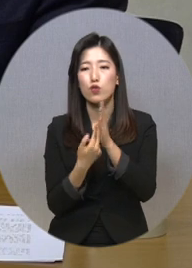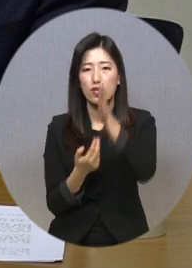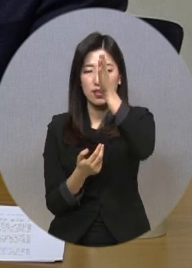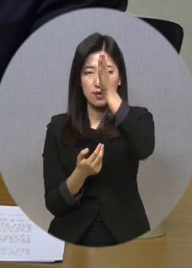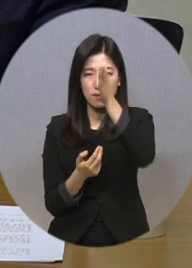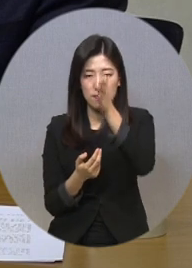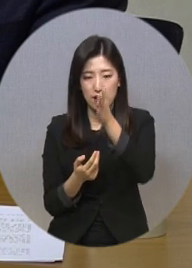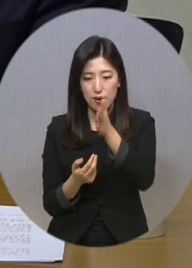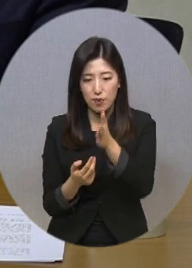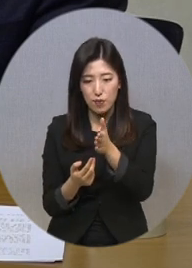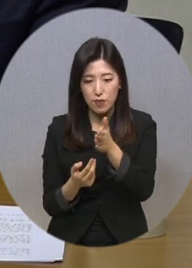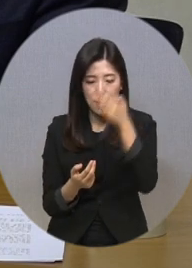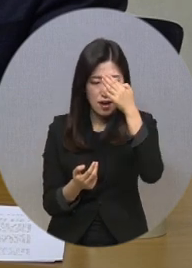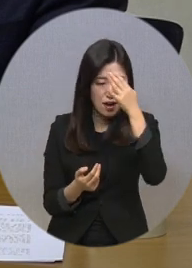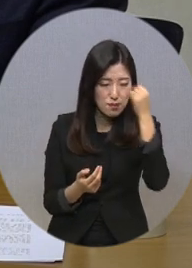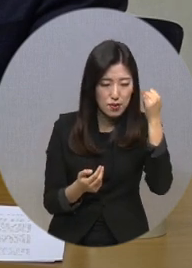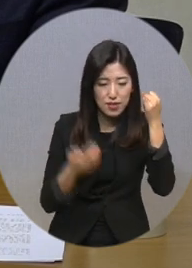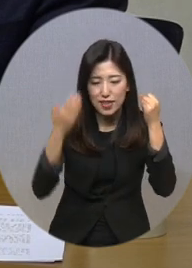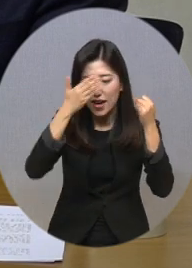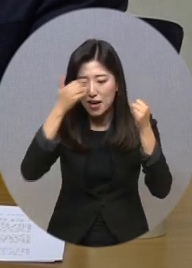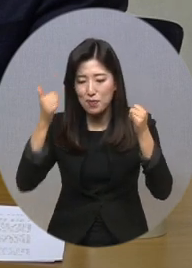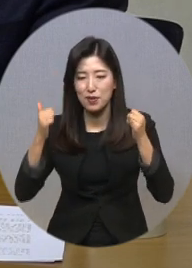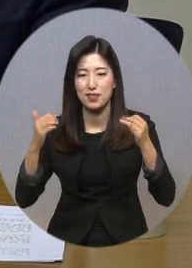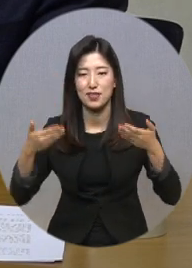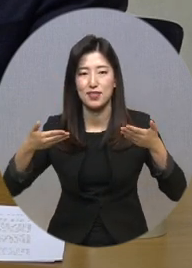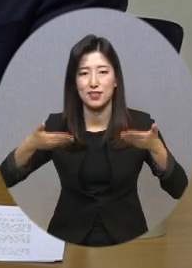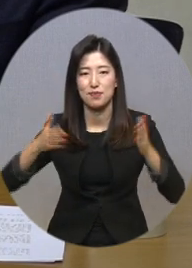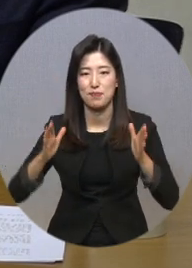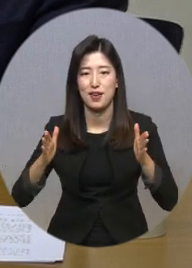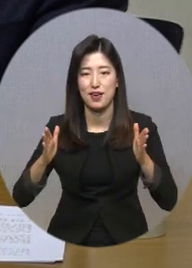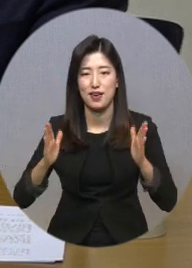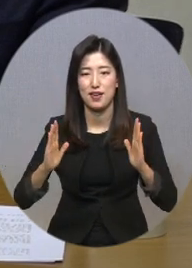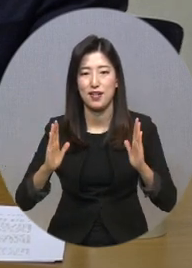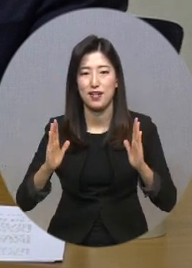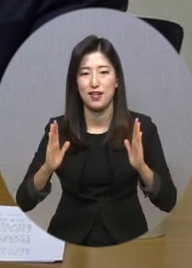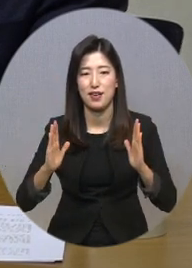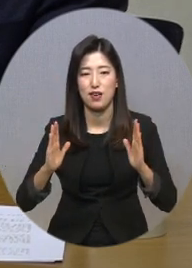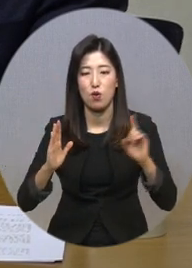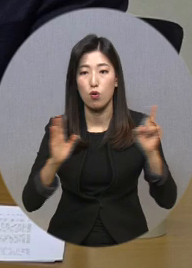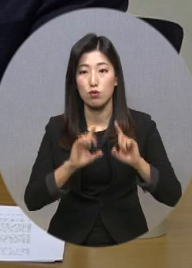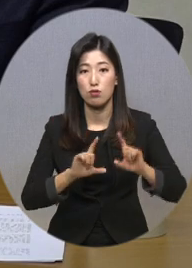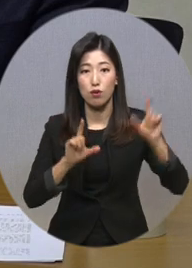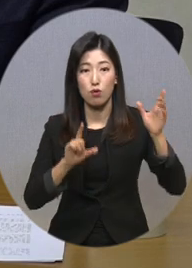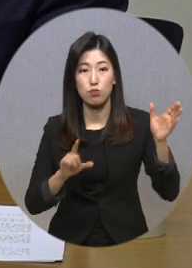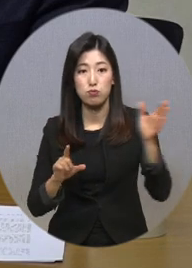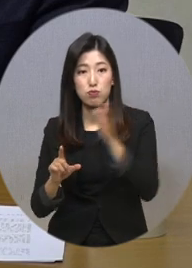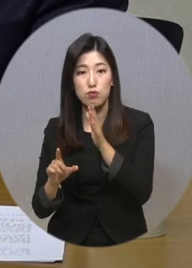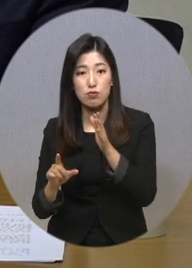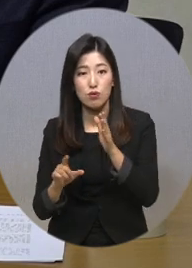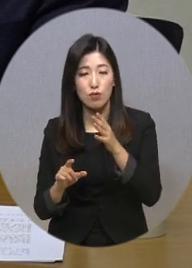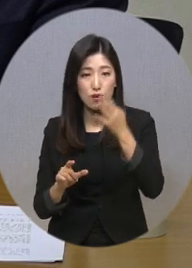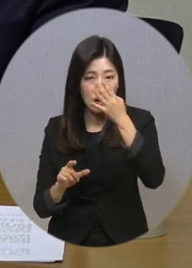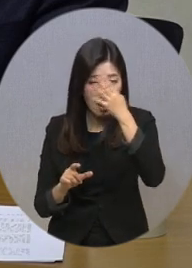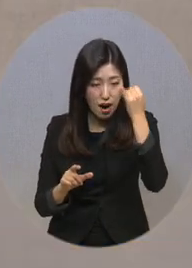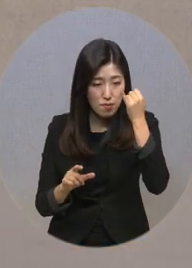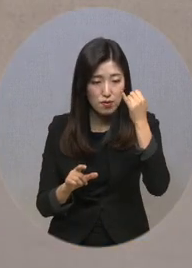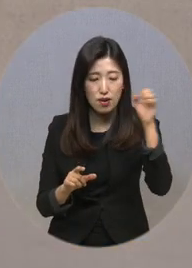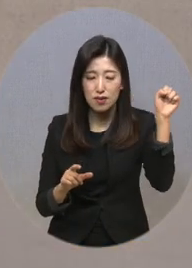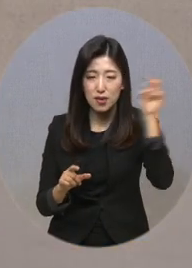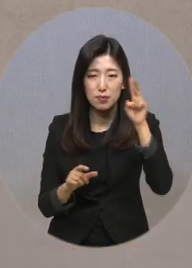유리창막으로 이렇게 가려놨는데 이 할머니들이 어느 날부터 화장을 하기